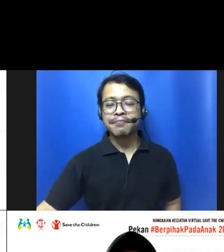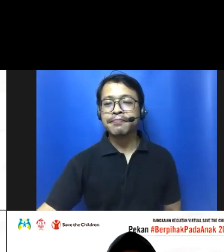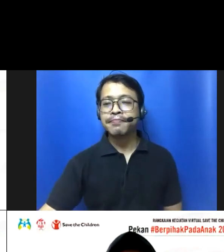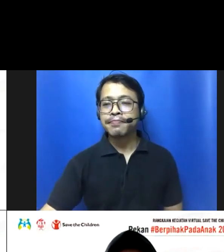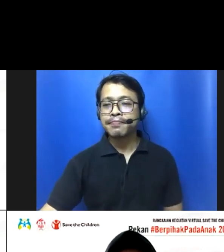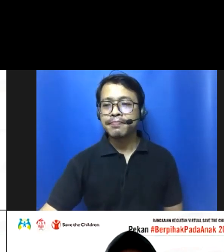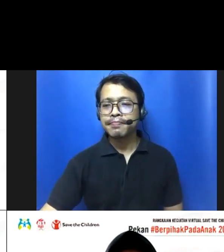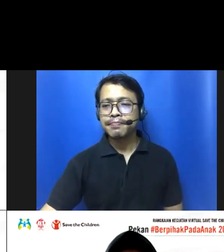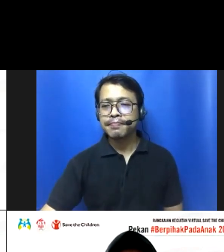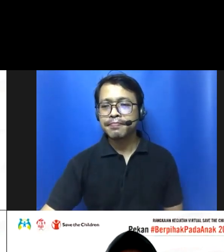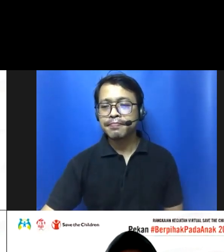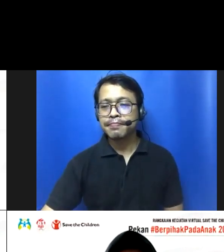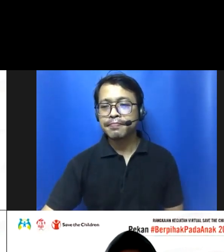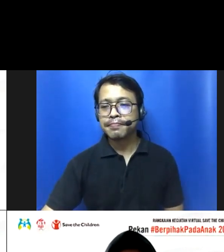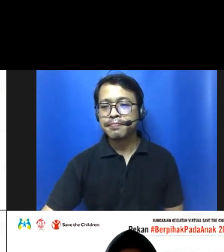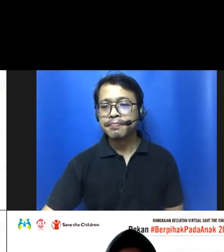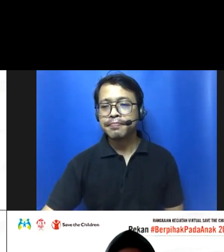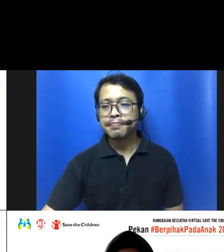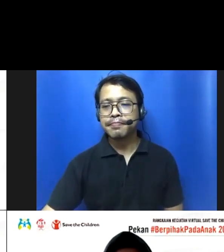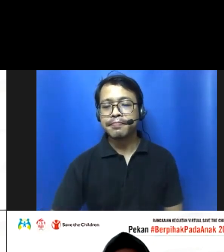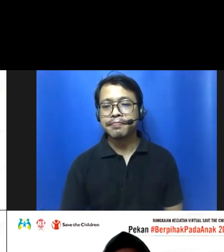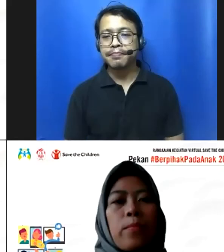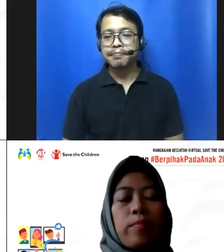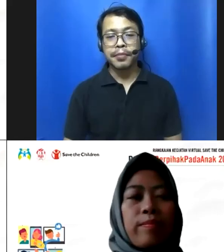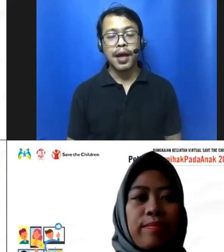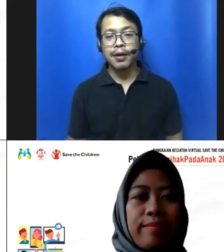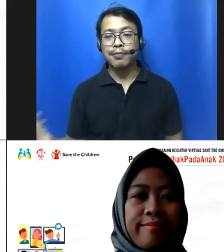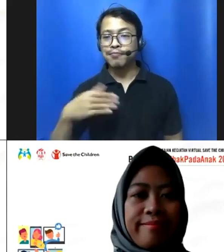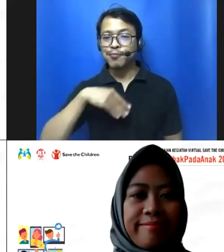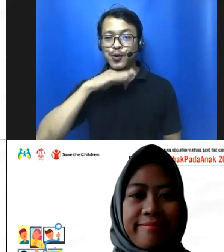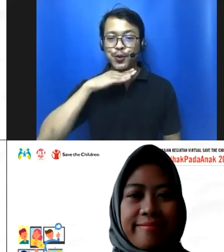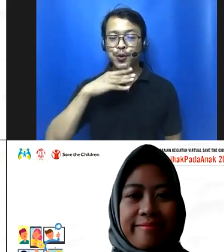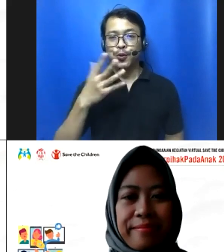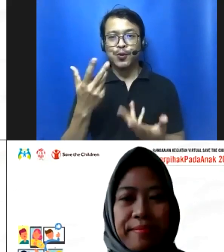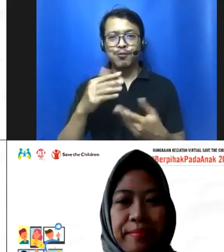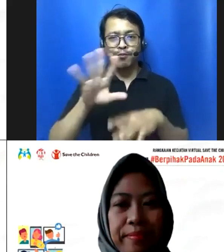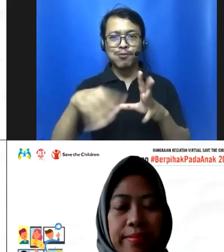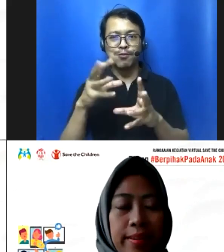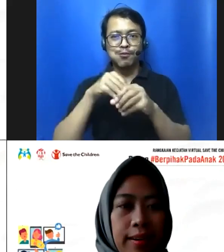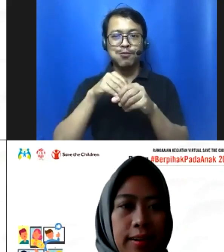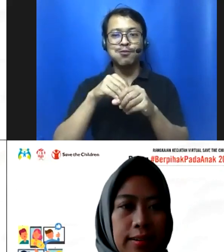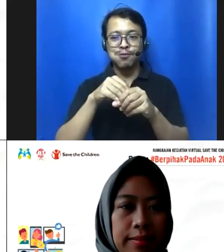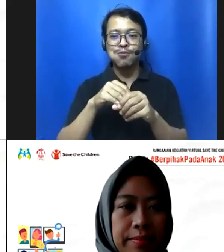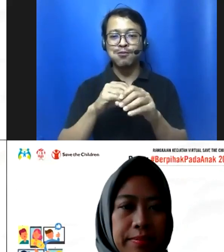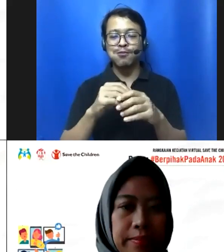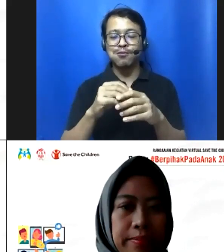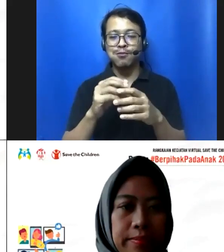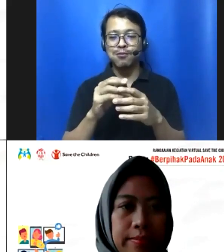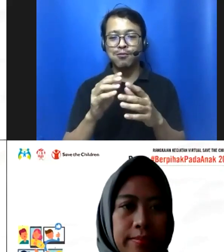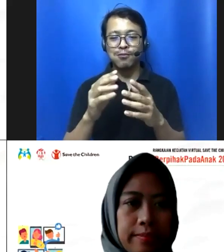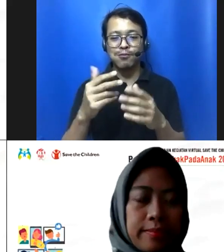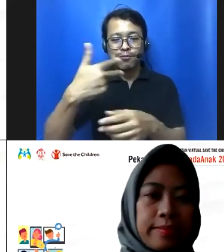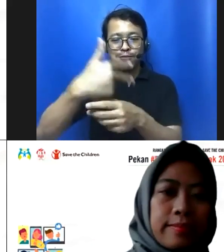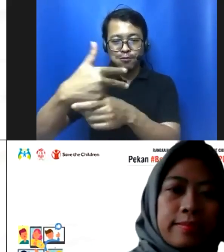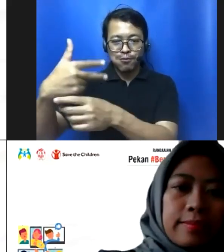Oke. Saya katanya nggak boleh buru-buru, jadi saya tunggu dulu semuanya hadir di sini, baru saya kasih aba-aba. Daripada nanti ada yang nggak